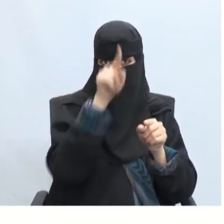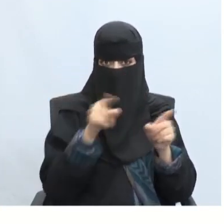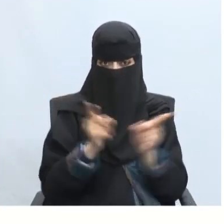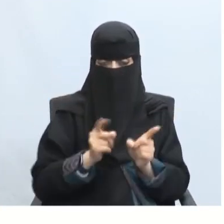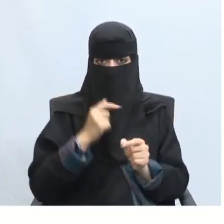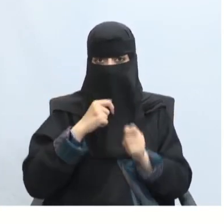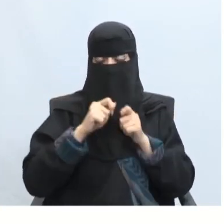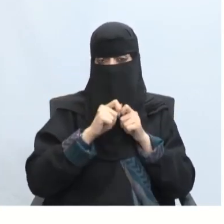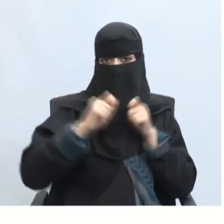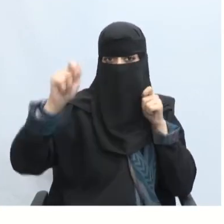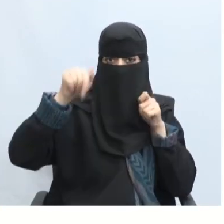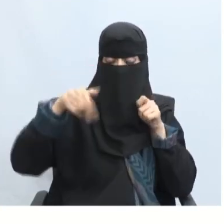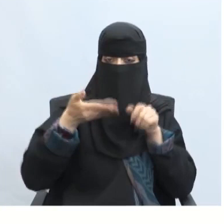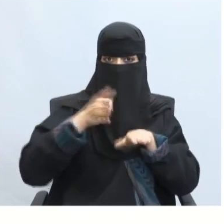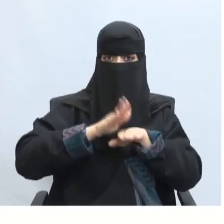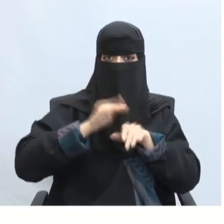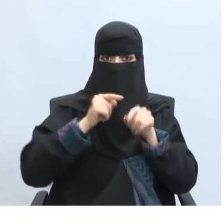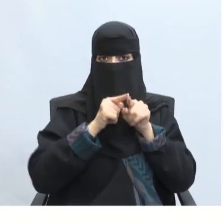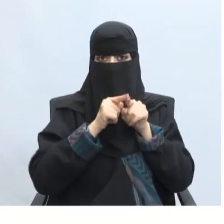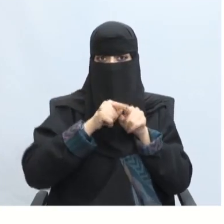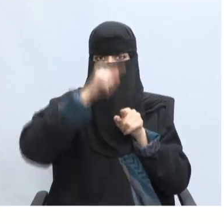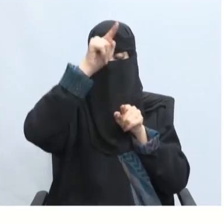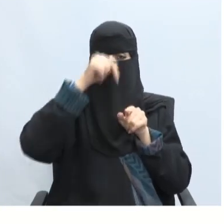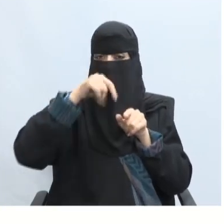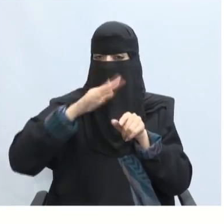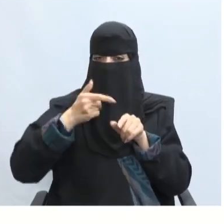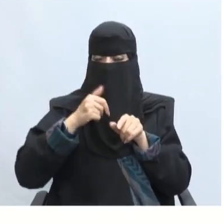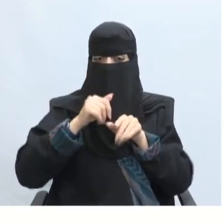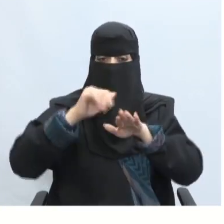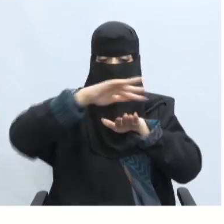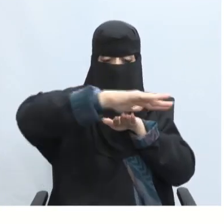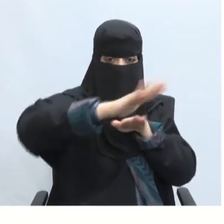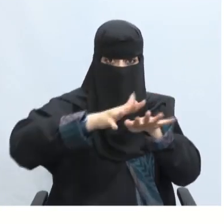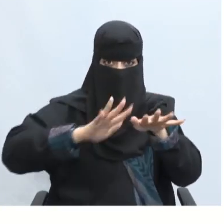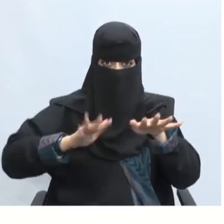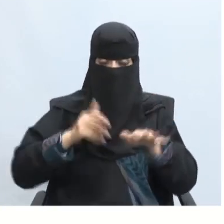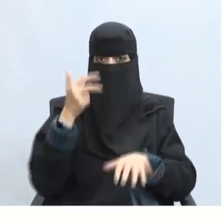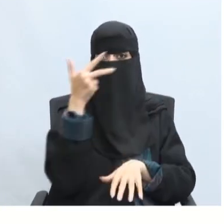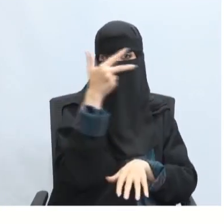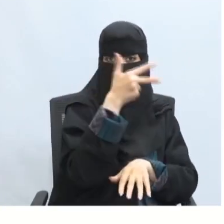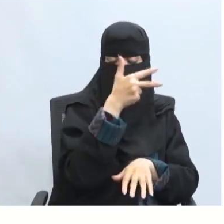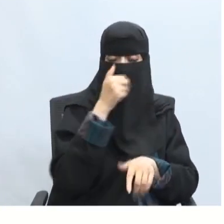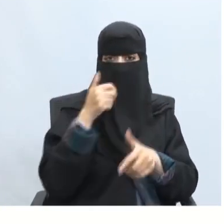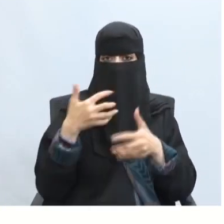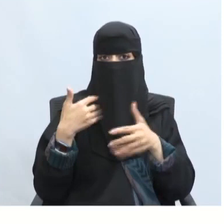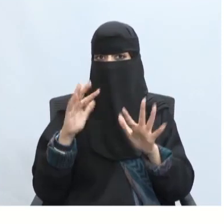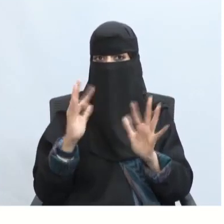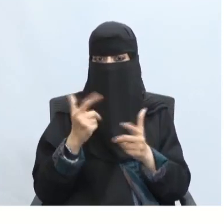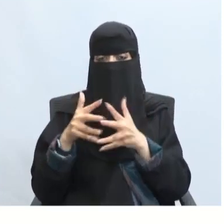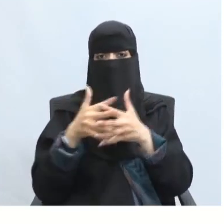حيث يمتد على طول السواحل الغربيه ل الامريكيتين الشماليه